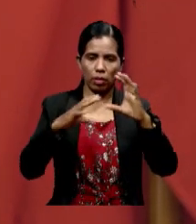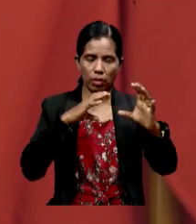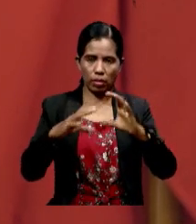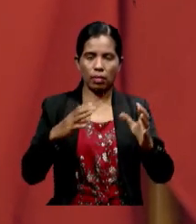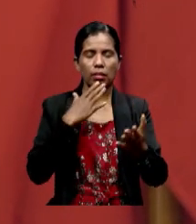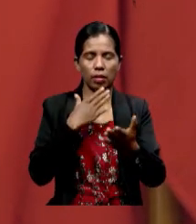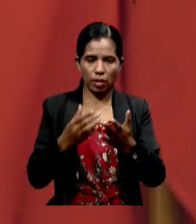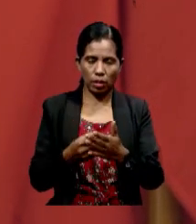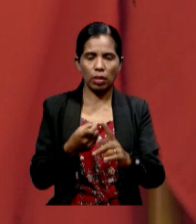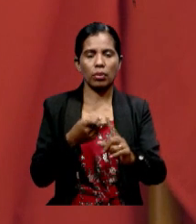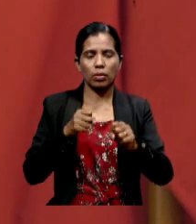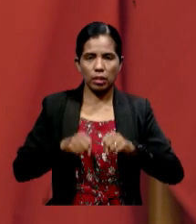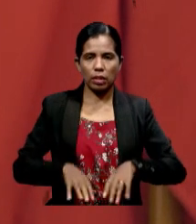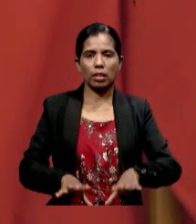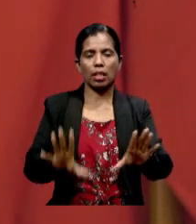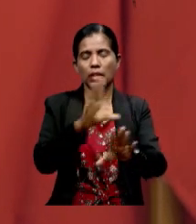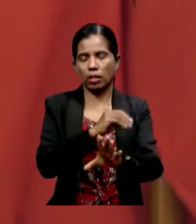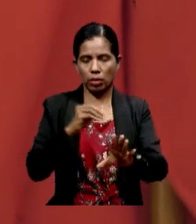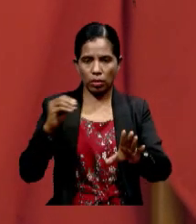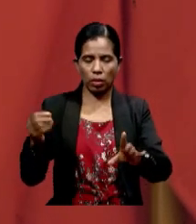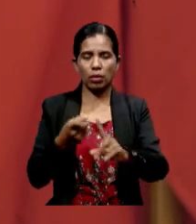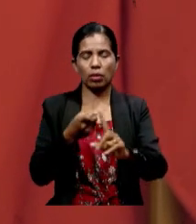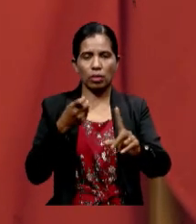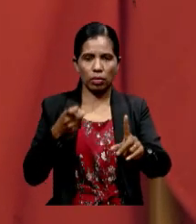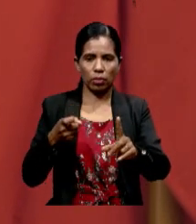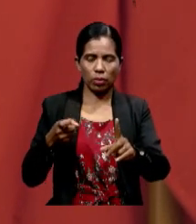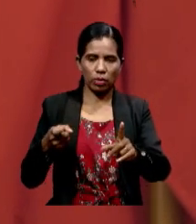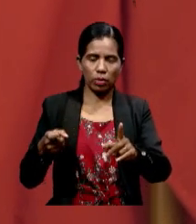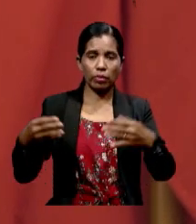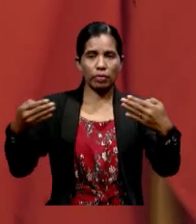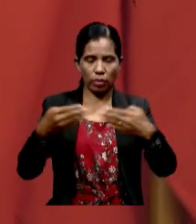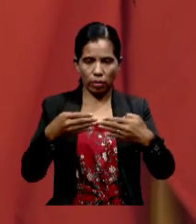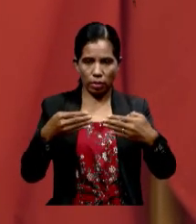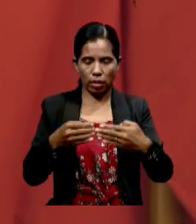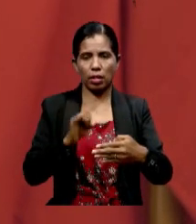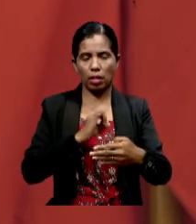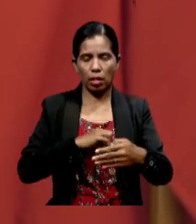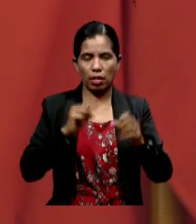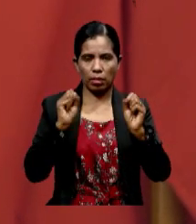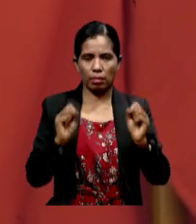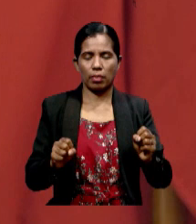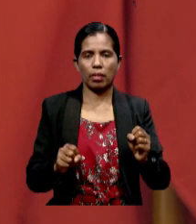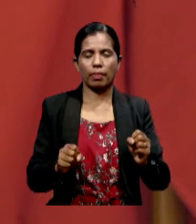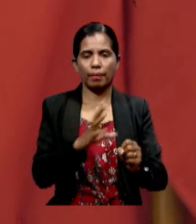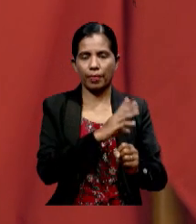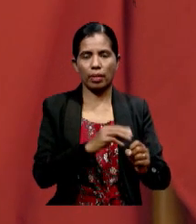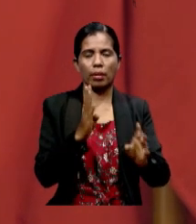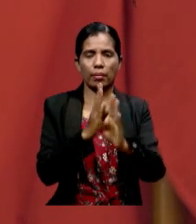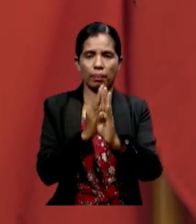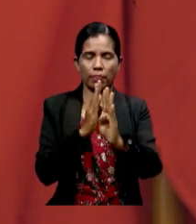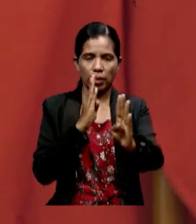darat maupun laut. Untuk jalur darat, saya harapkan peluncuran trayek bus